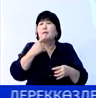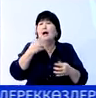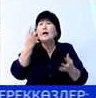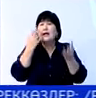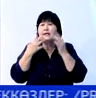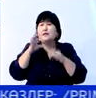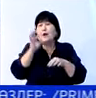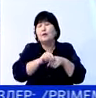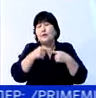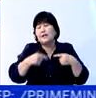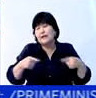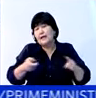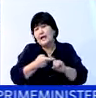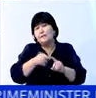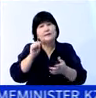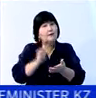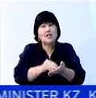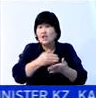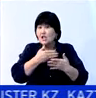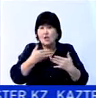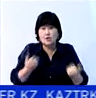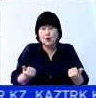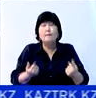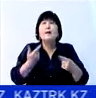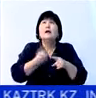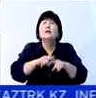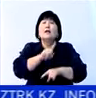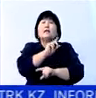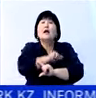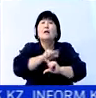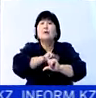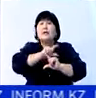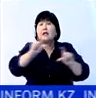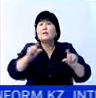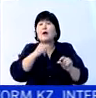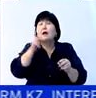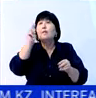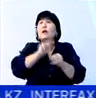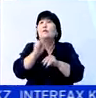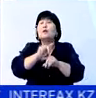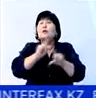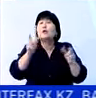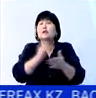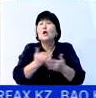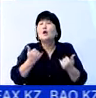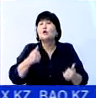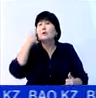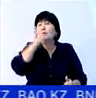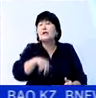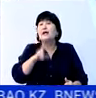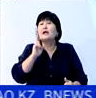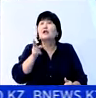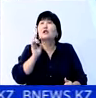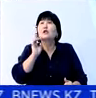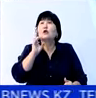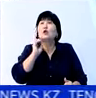ауруы, гемофилді инфекция тіркелген жоқ. Сондай-ақ құзырлы мекеме бақылауында білім беру нысандары да бар. Үстіміздегі жылдың 42